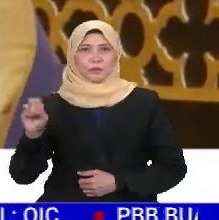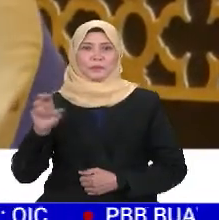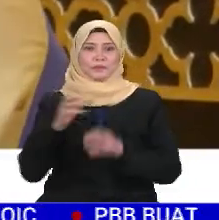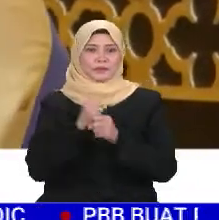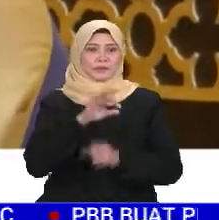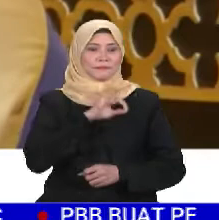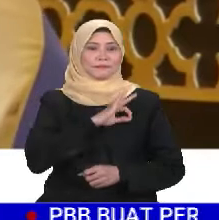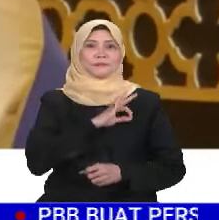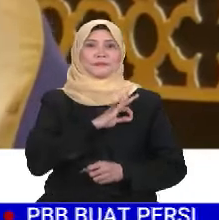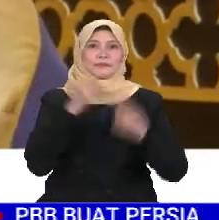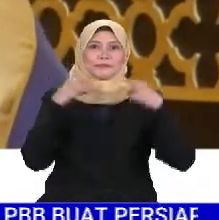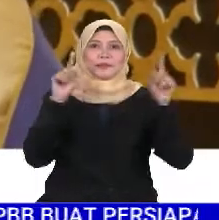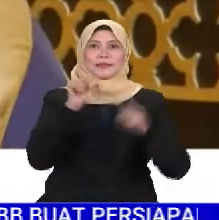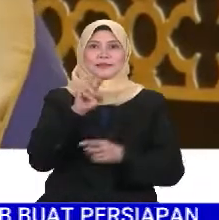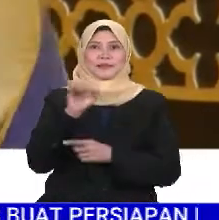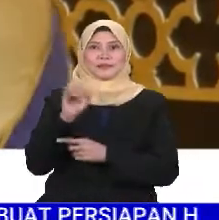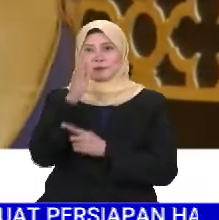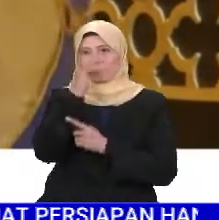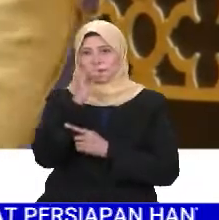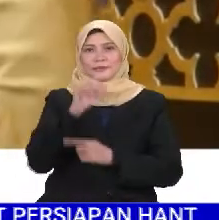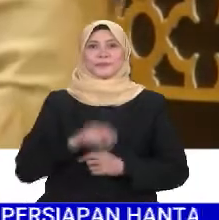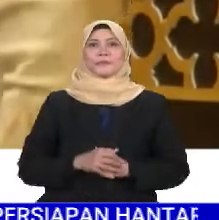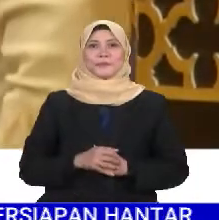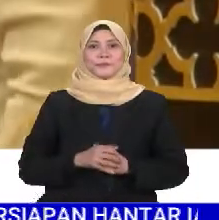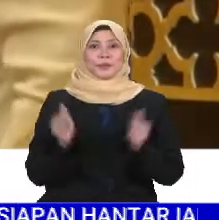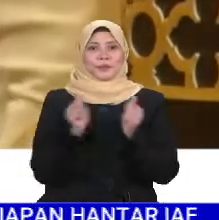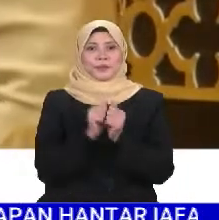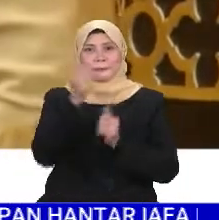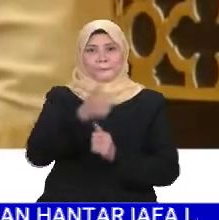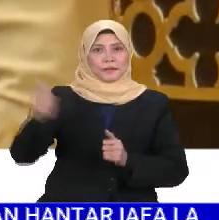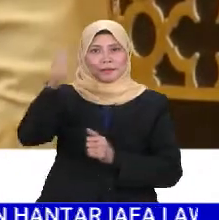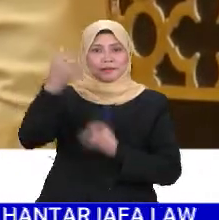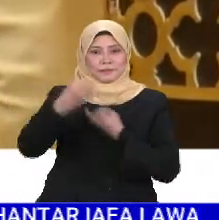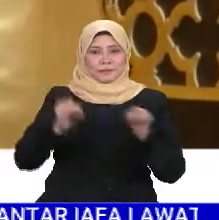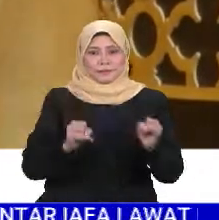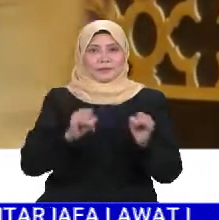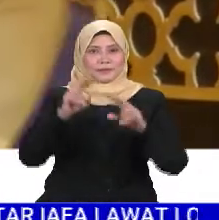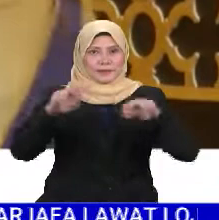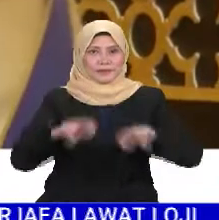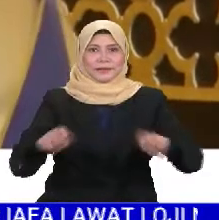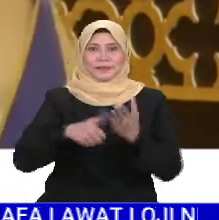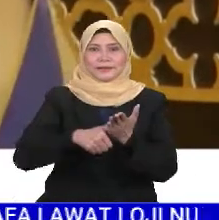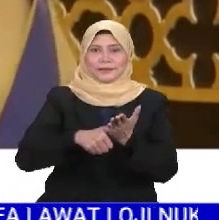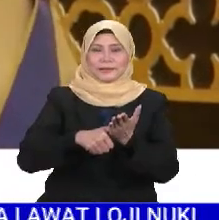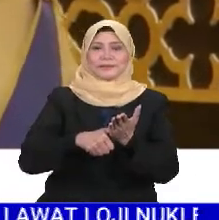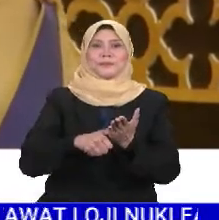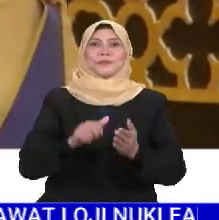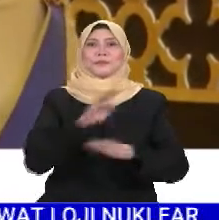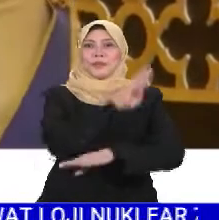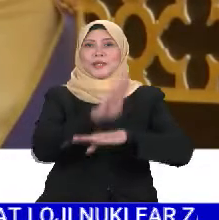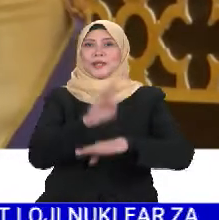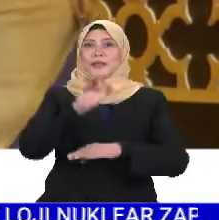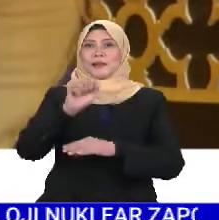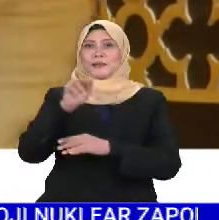darjah Gemilang seri Melaka dgsm bersama pengarah jabatan siasatan jenayah narkotik Bukit aman Datuk